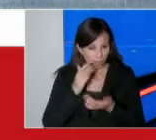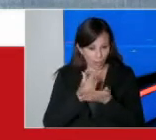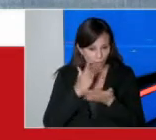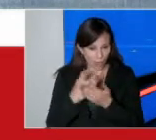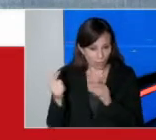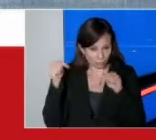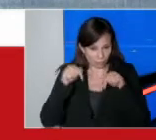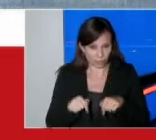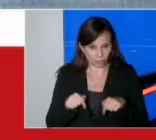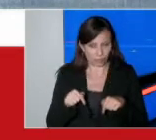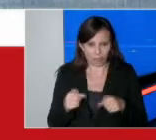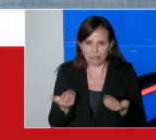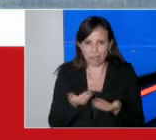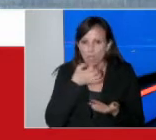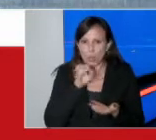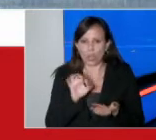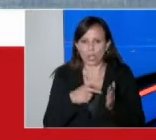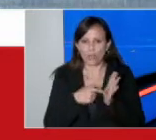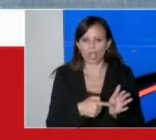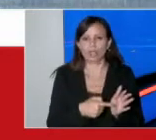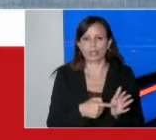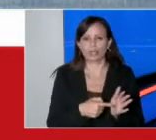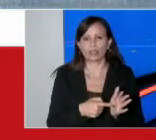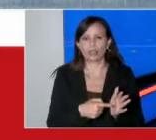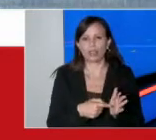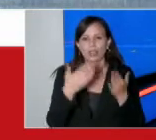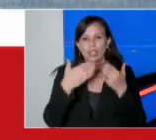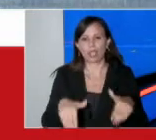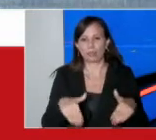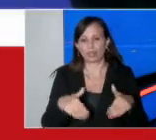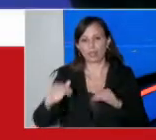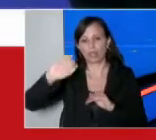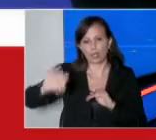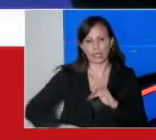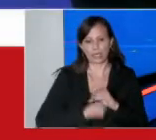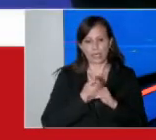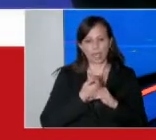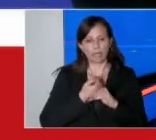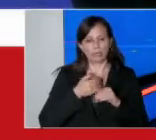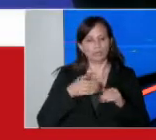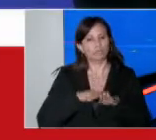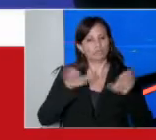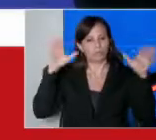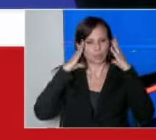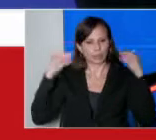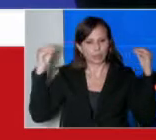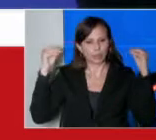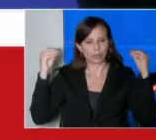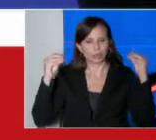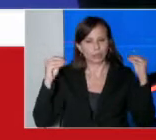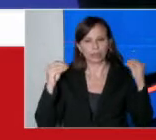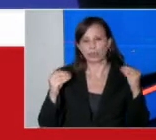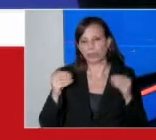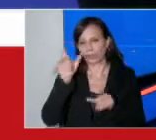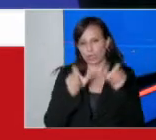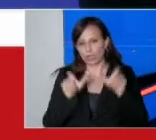חדש, אז מה יועיל למשל להגביל כל כך את הכניסה לנדבג, להכניס אנשים לבידודים ברגע שמגיעים